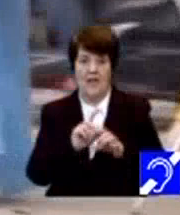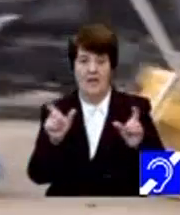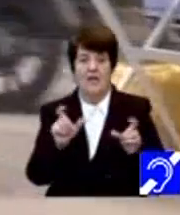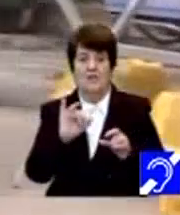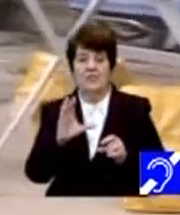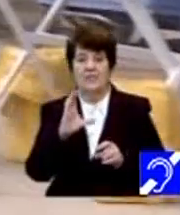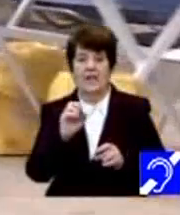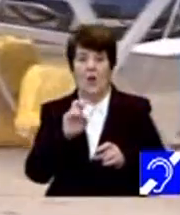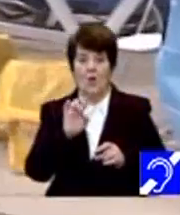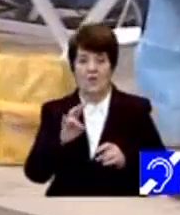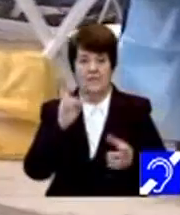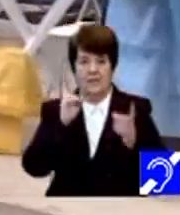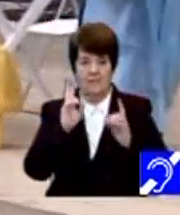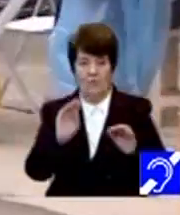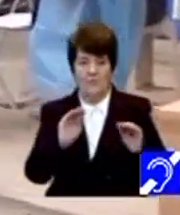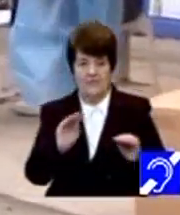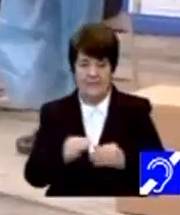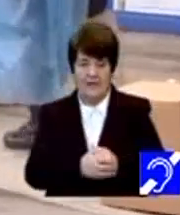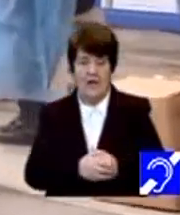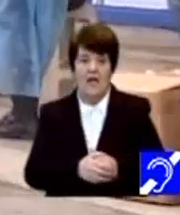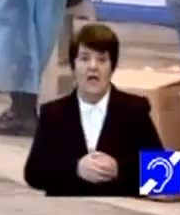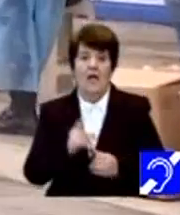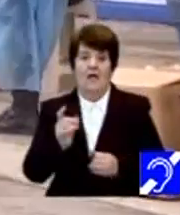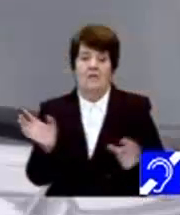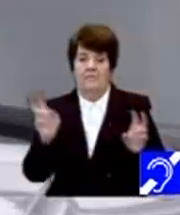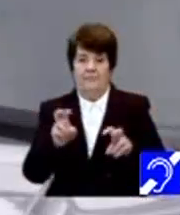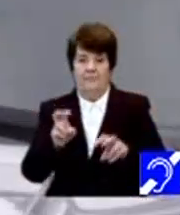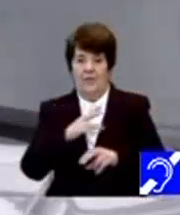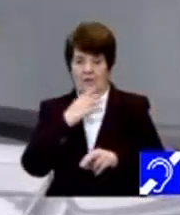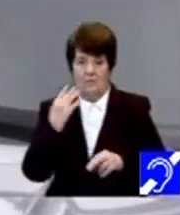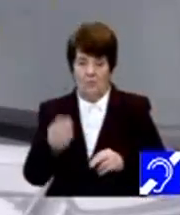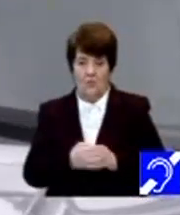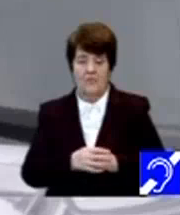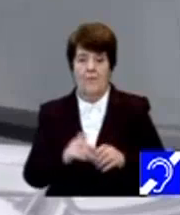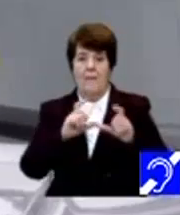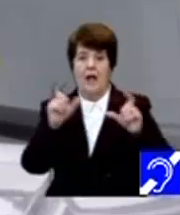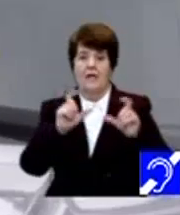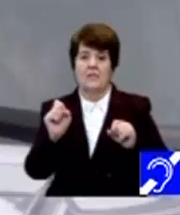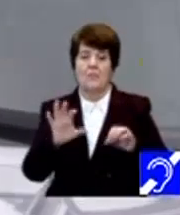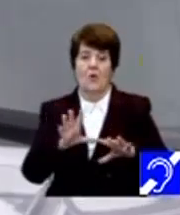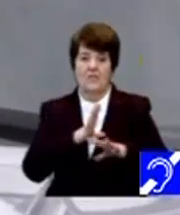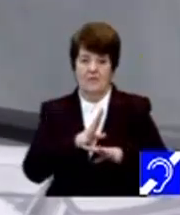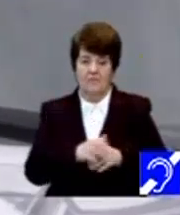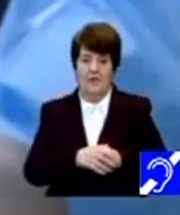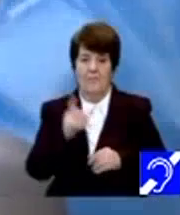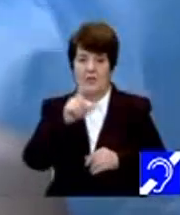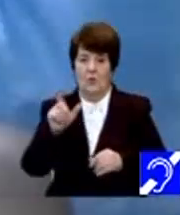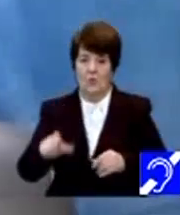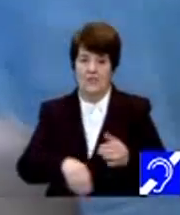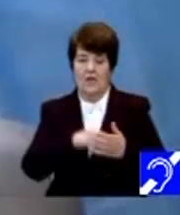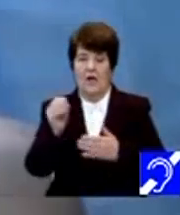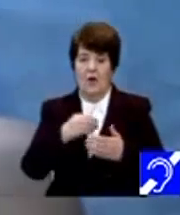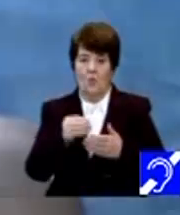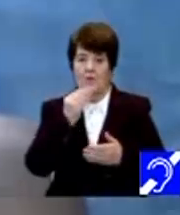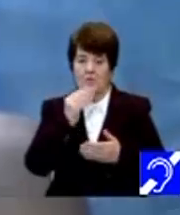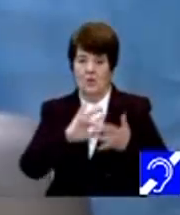redeschiderea librăriilor și saloanelor de înfrumusețare. Din cauza supraaglomerării serviciilor de curierat, magazinele pot funcționa pentru